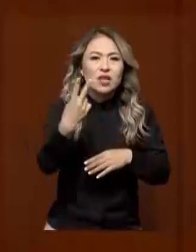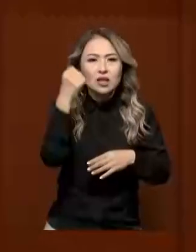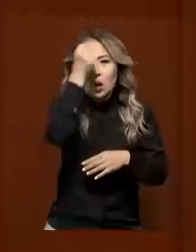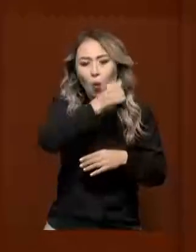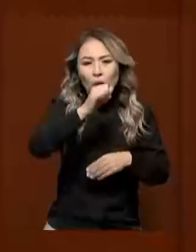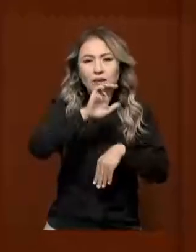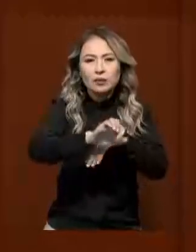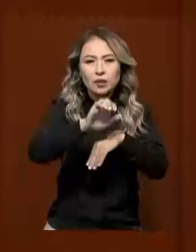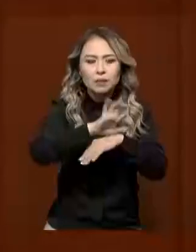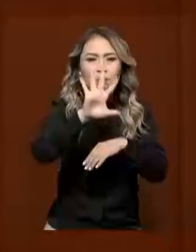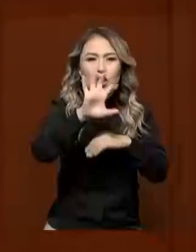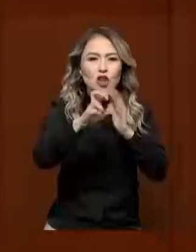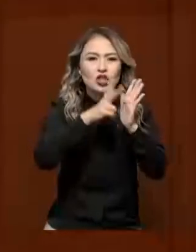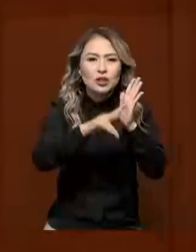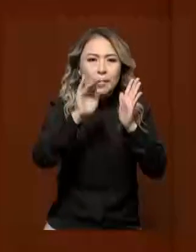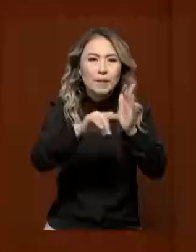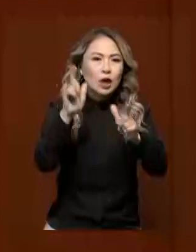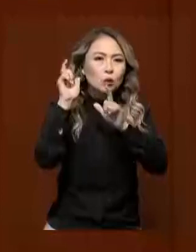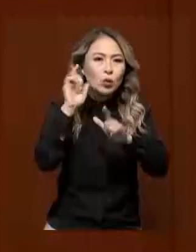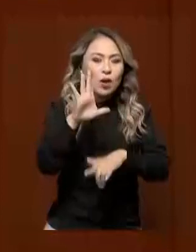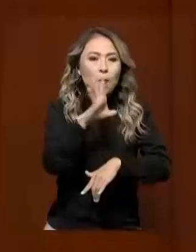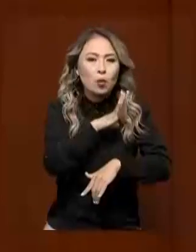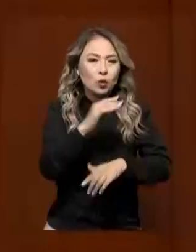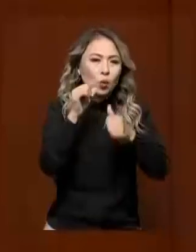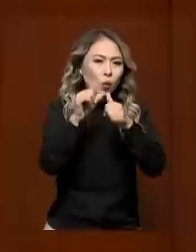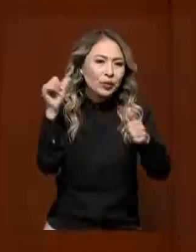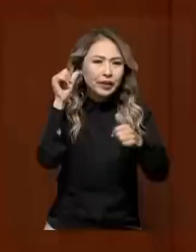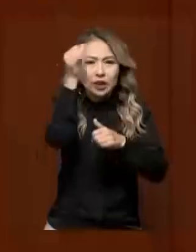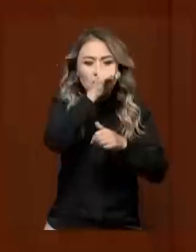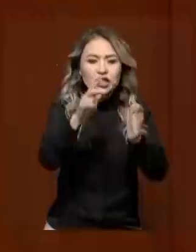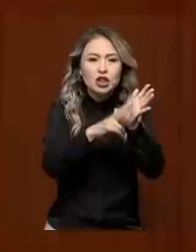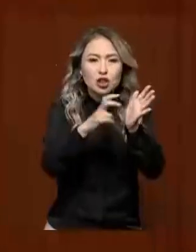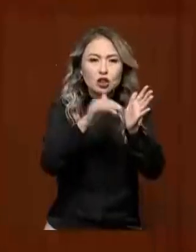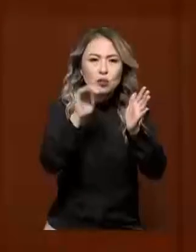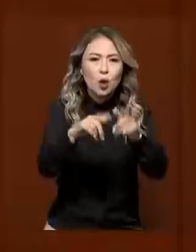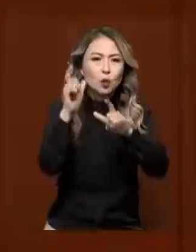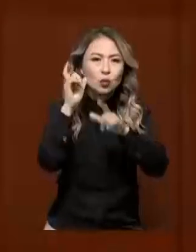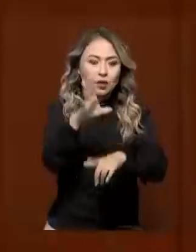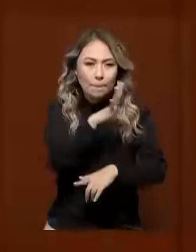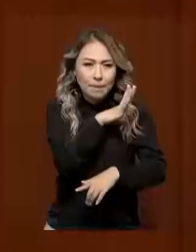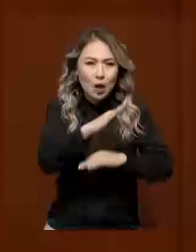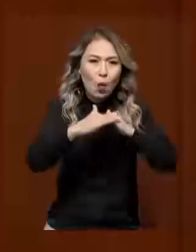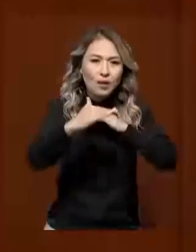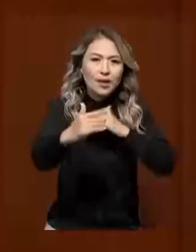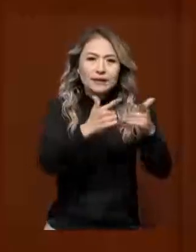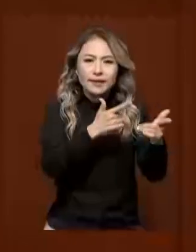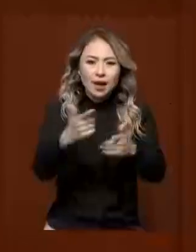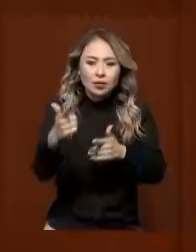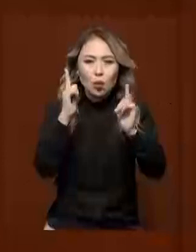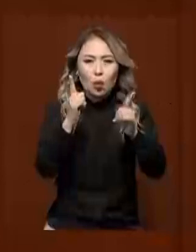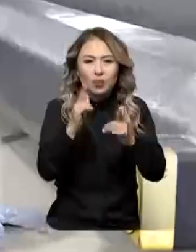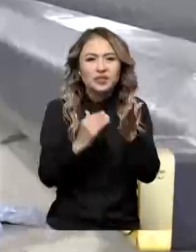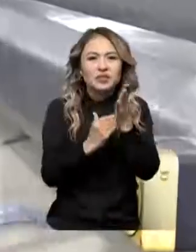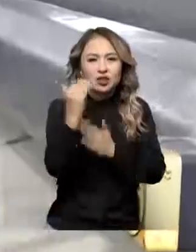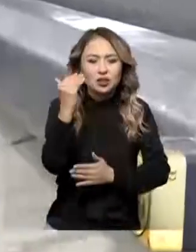өнімдерінің импорты 580 мың тонна болды. Ал өткен жылы бұл көрсеткіш 800 мың тоннаға жетті. Отандық дайын өнімдеріміздің өзіндік құны